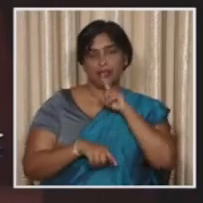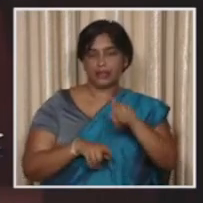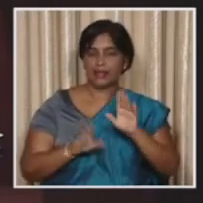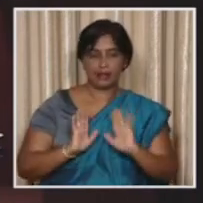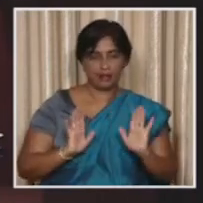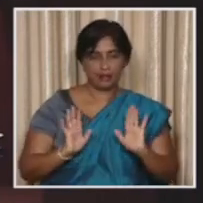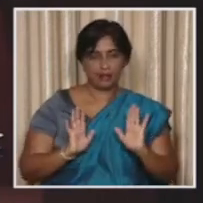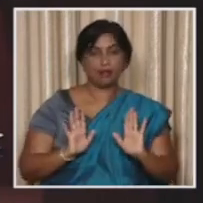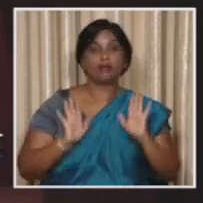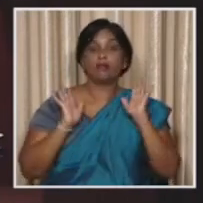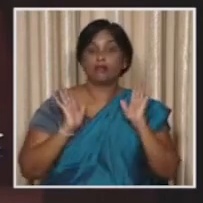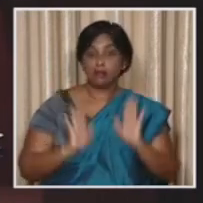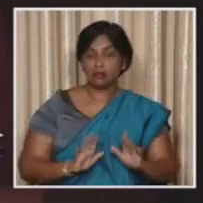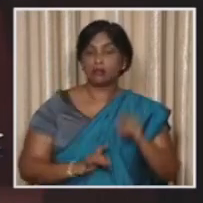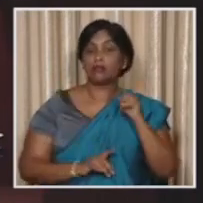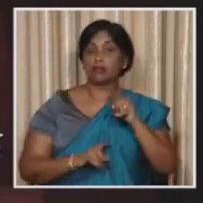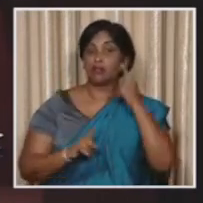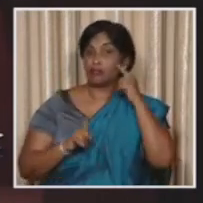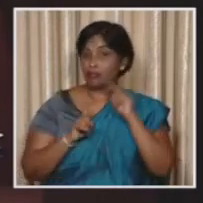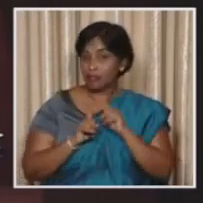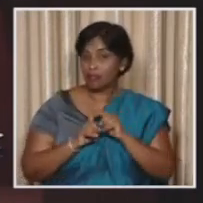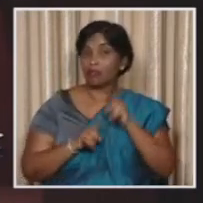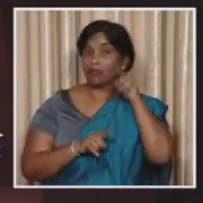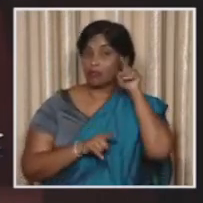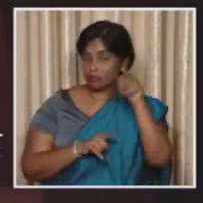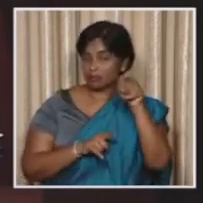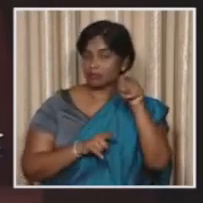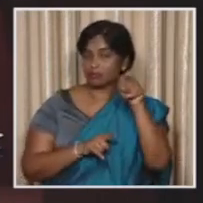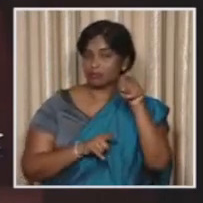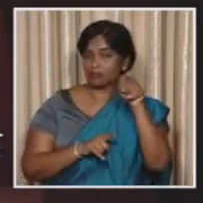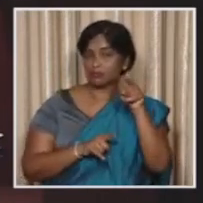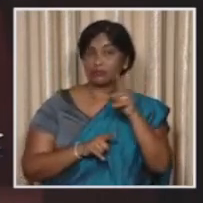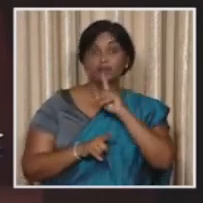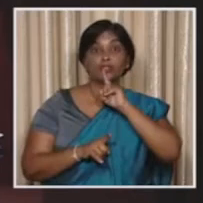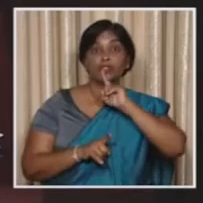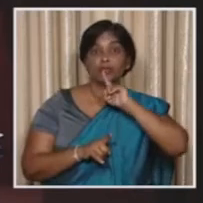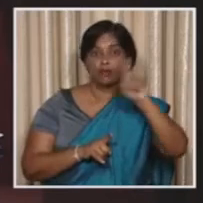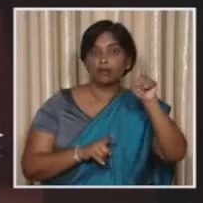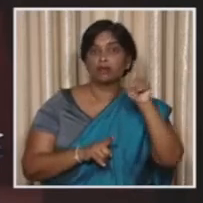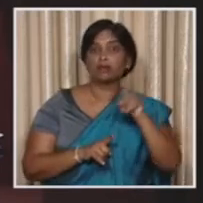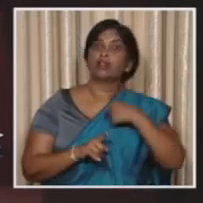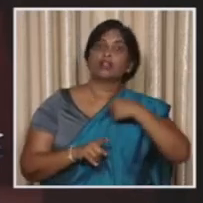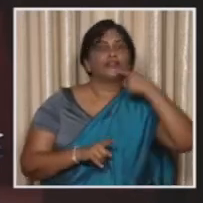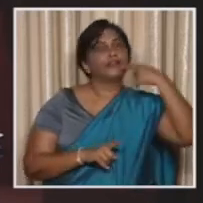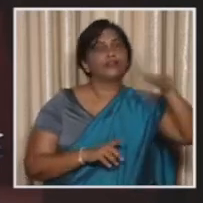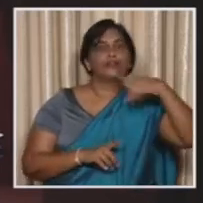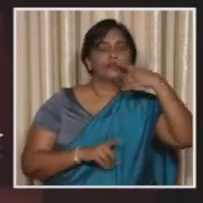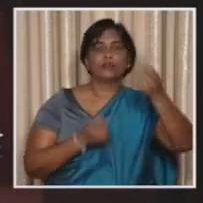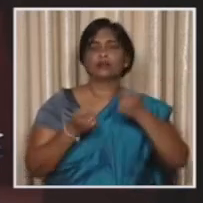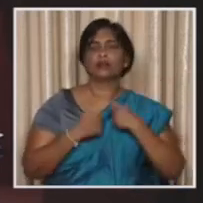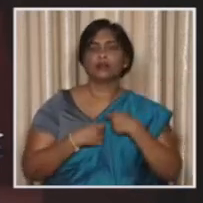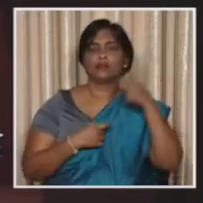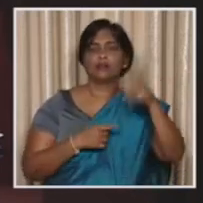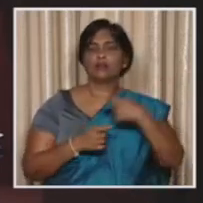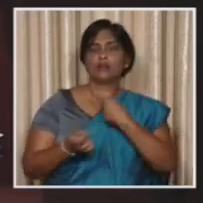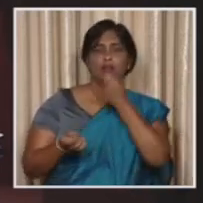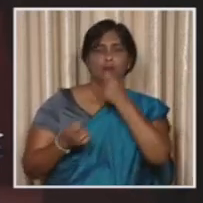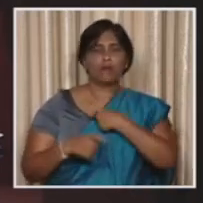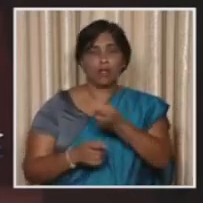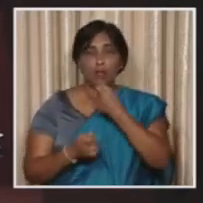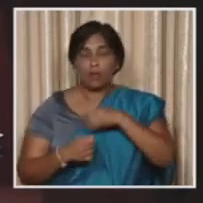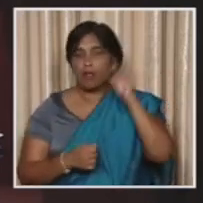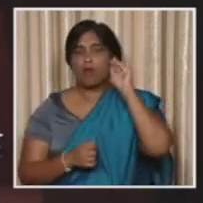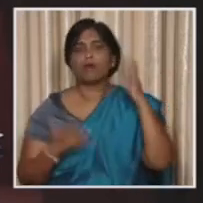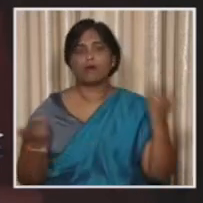යන්නේ නැහැ. නමුත් ඒ කරුණු කාරණාත් ඔබතුමාට නිවේදනය වුණයි කියලා ඒ නිලධාරින් කියනවා. හොඳට ඔබතුමා ඒ නිලධාරින්ට සමන් දුන්නේ